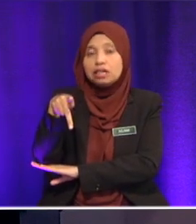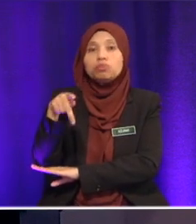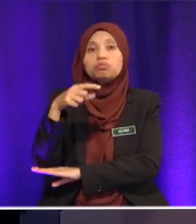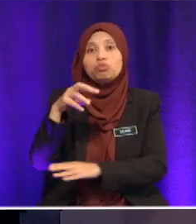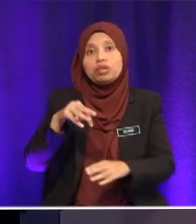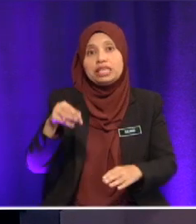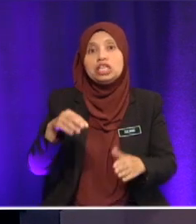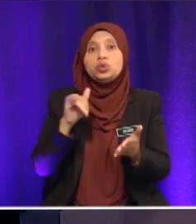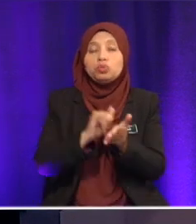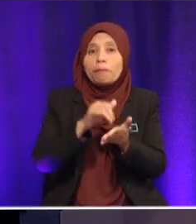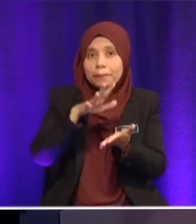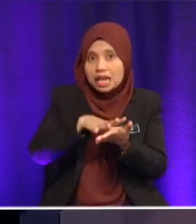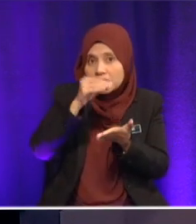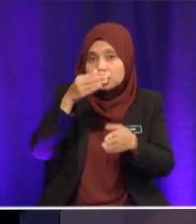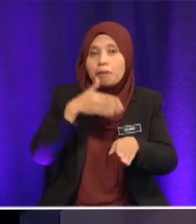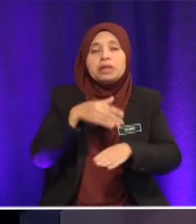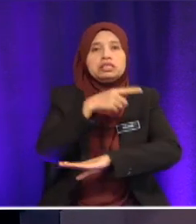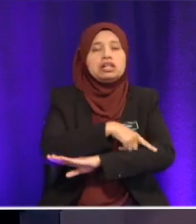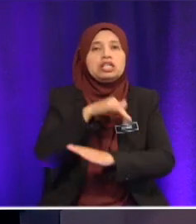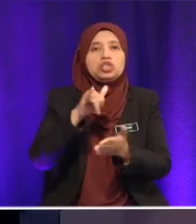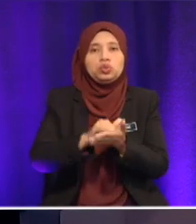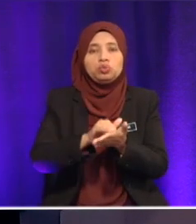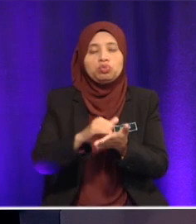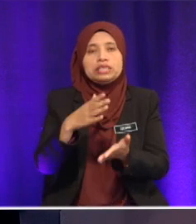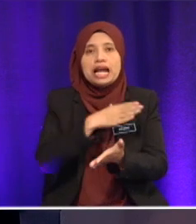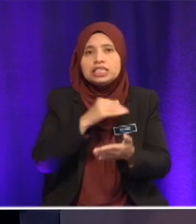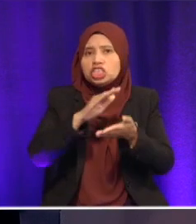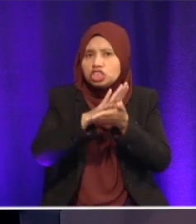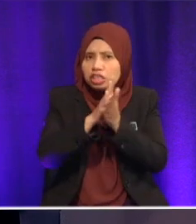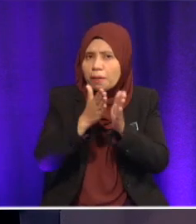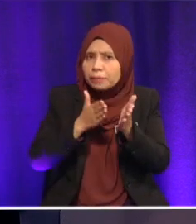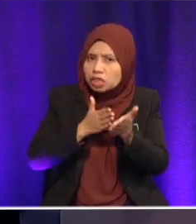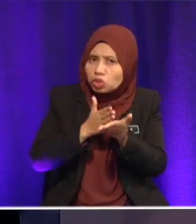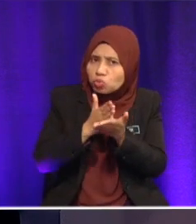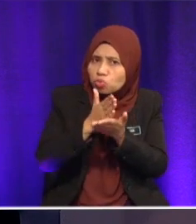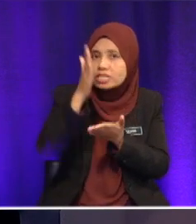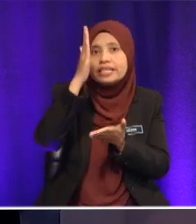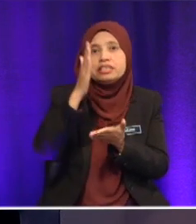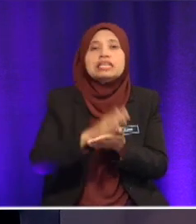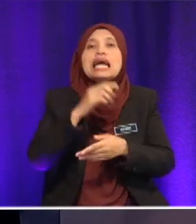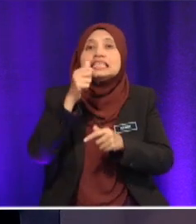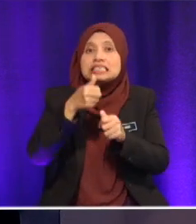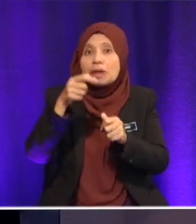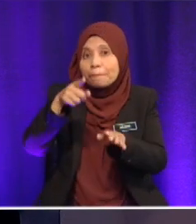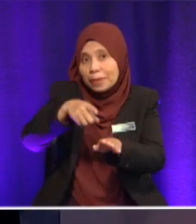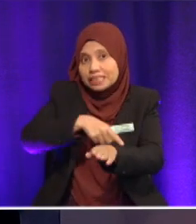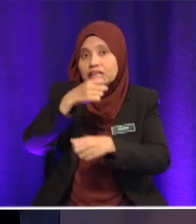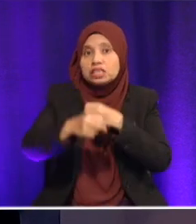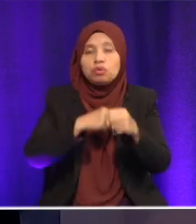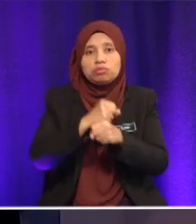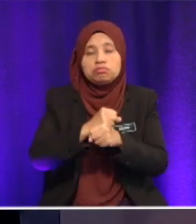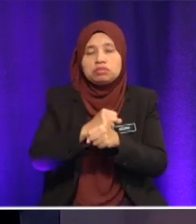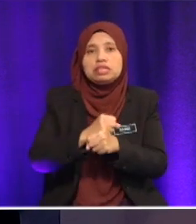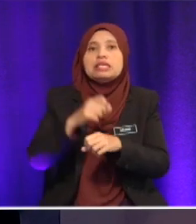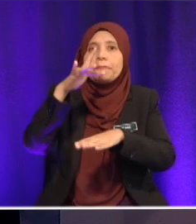pelajari pada hari tersebut dan dia berlaku secara berkesan jadi inilah Sebenarnya aku yang kita katakan inilah tentang